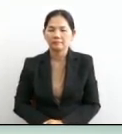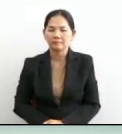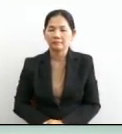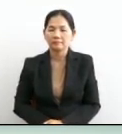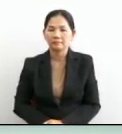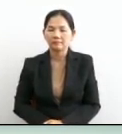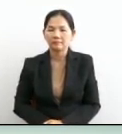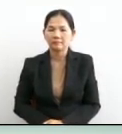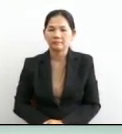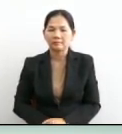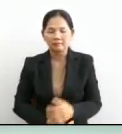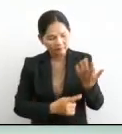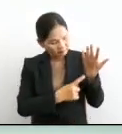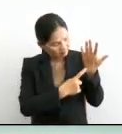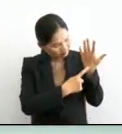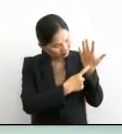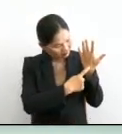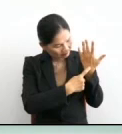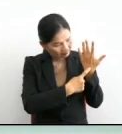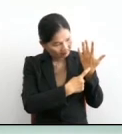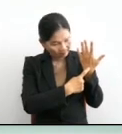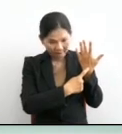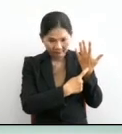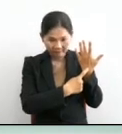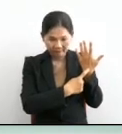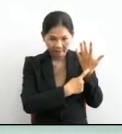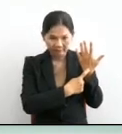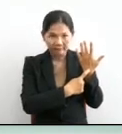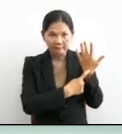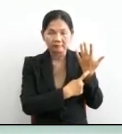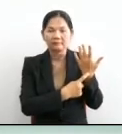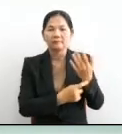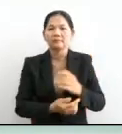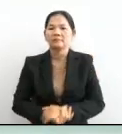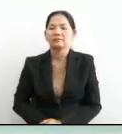chàn chấn con sao xây dựng nhạc khám ta con chà